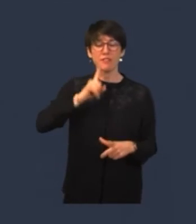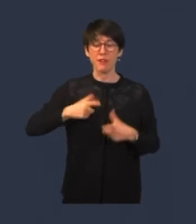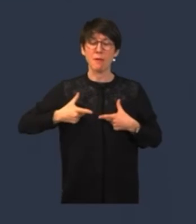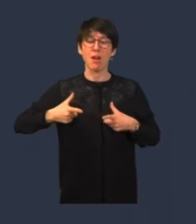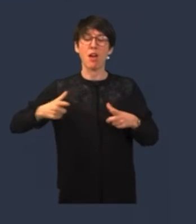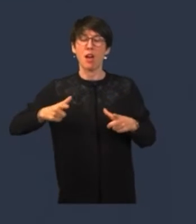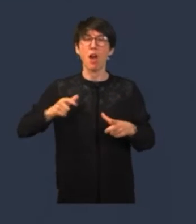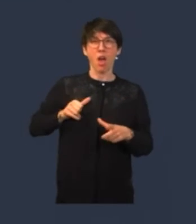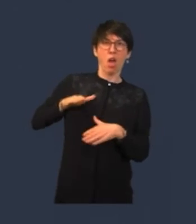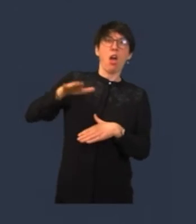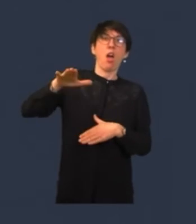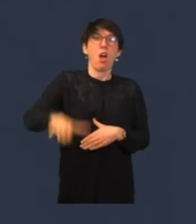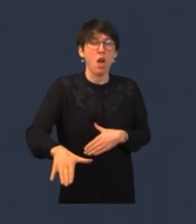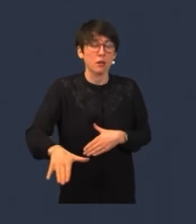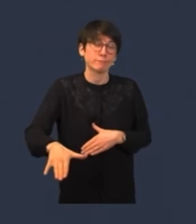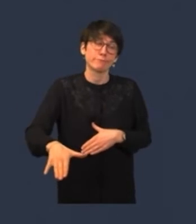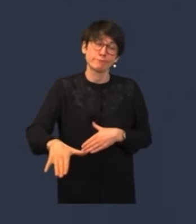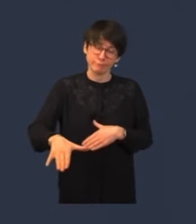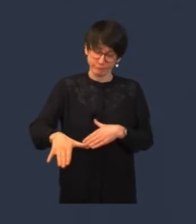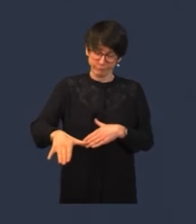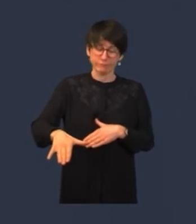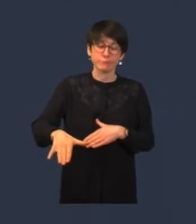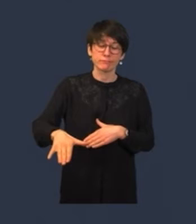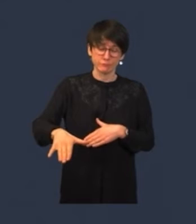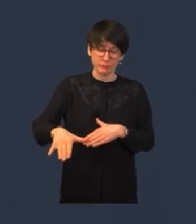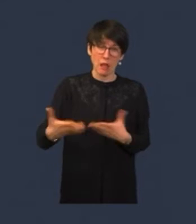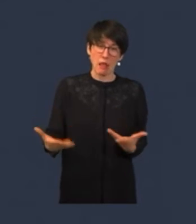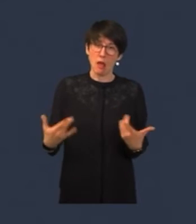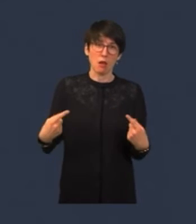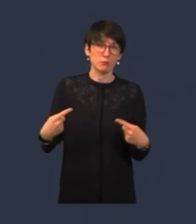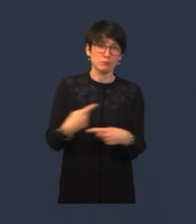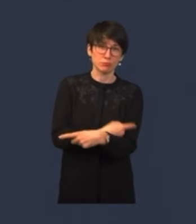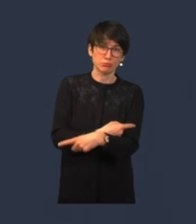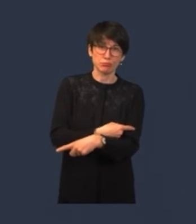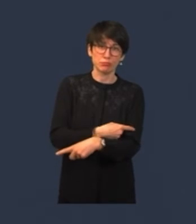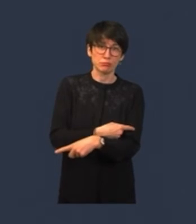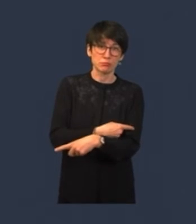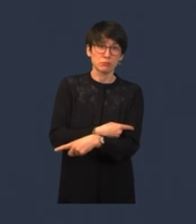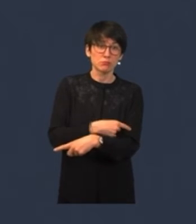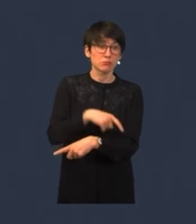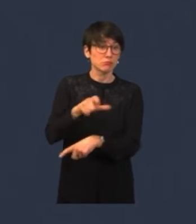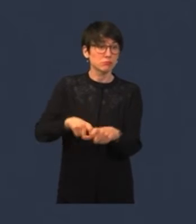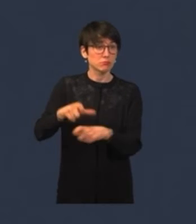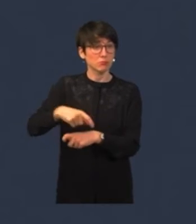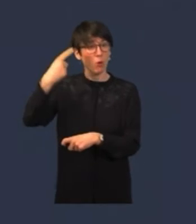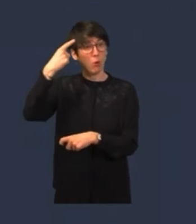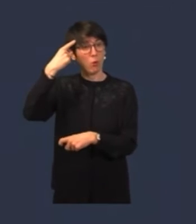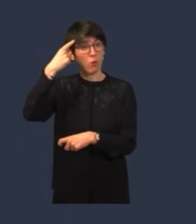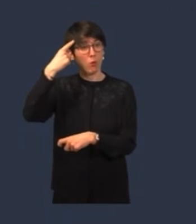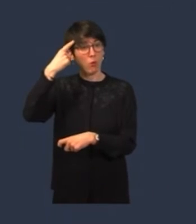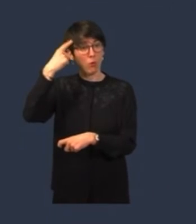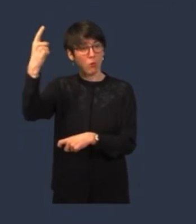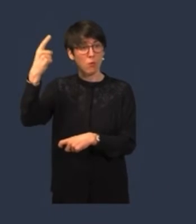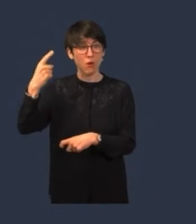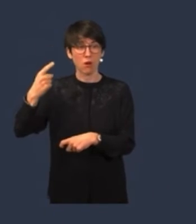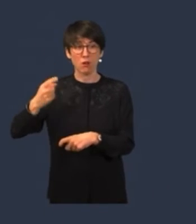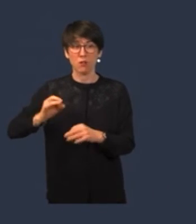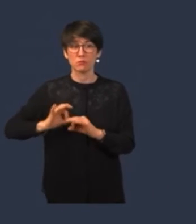sommes tombés dans l'excès inverse de celui fantasmé. Mais l'homme, dans son orgueil